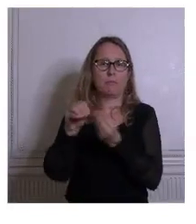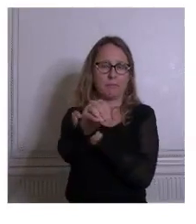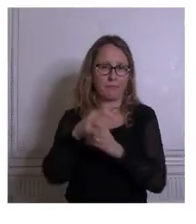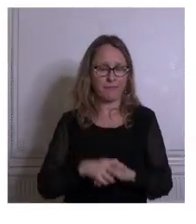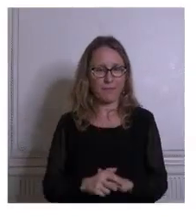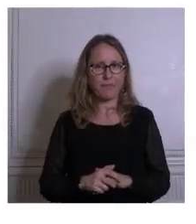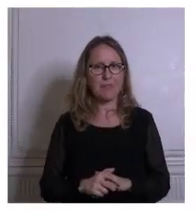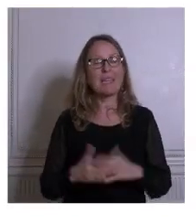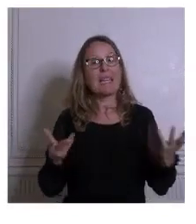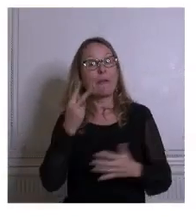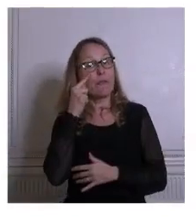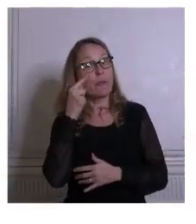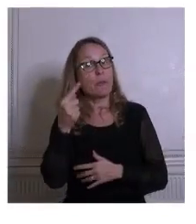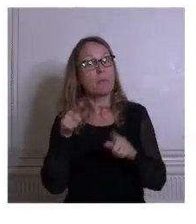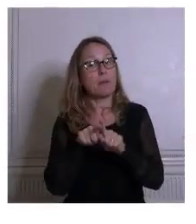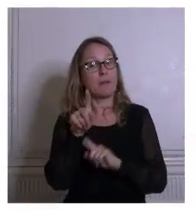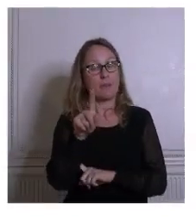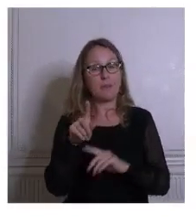Voilà. D'accord, merci.